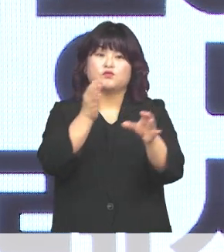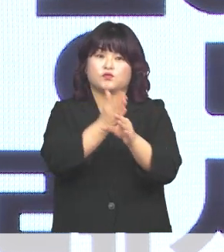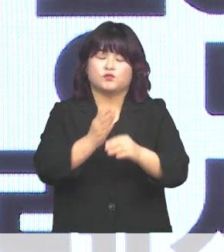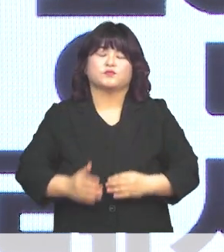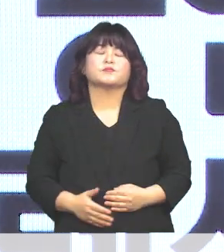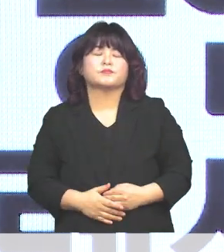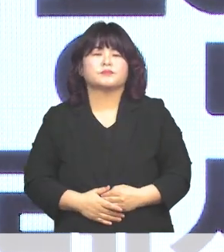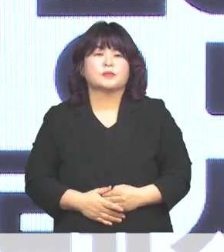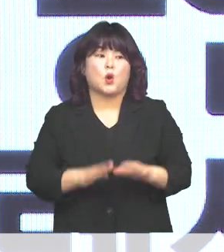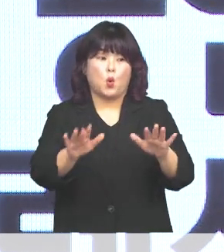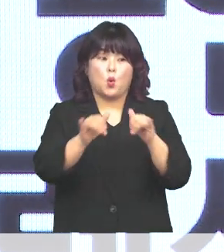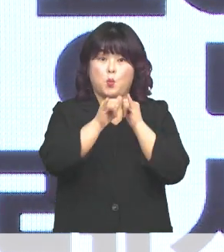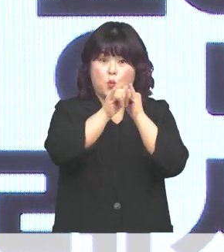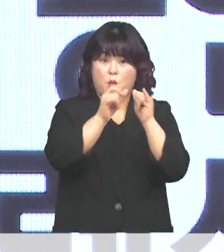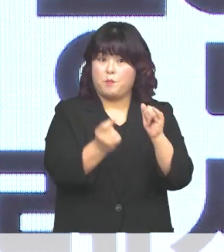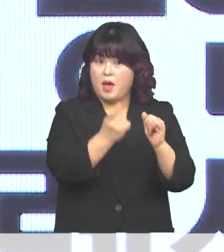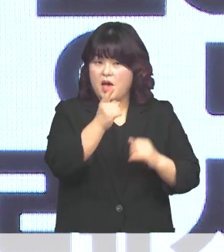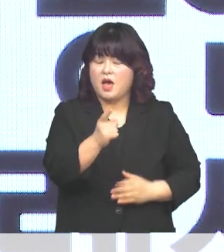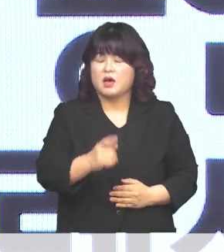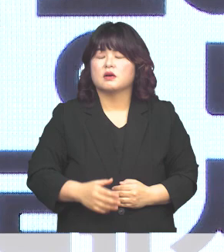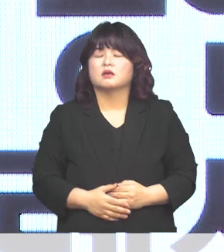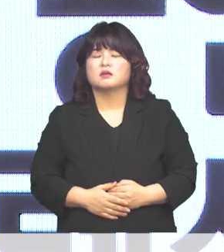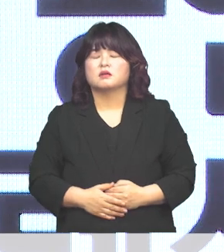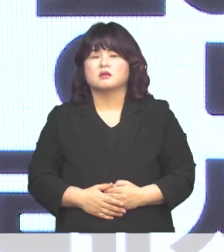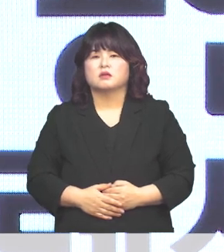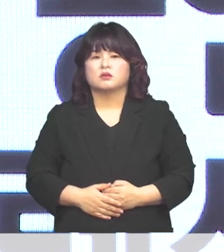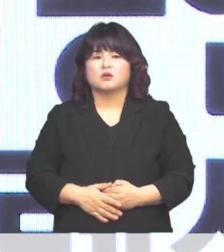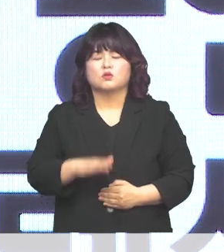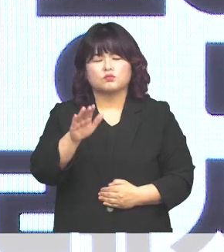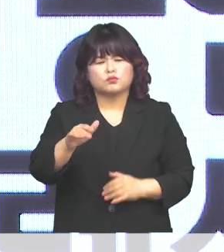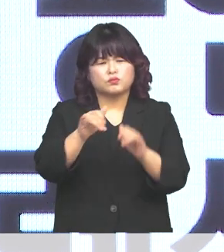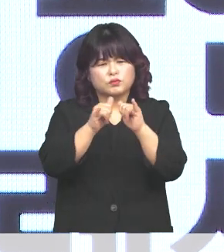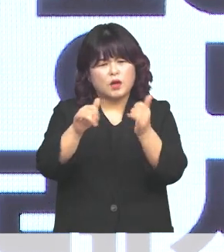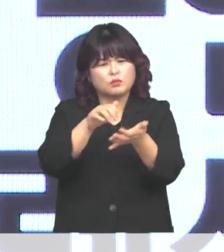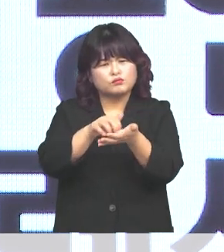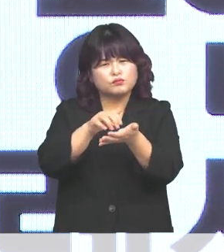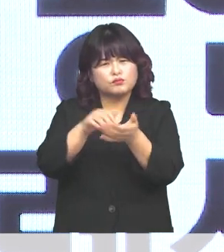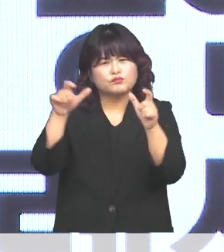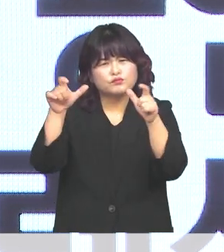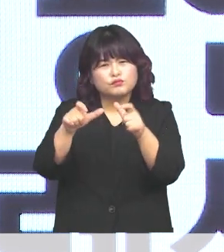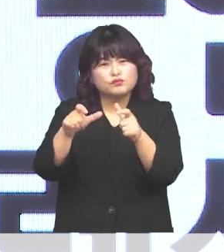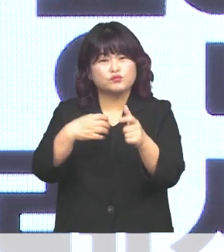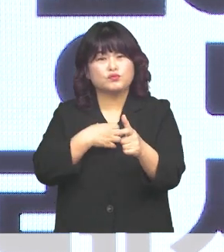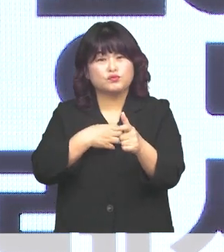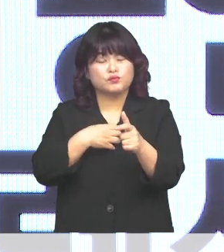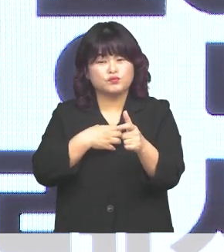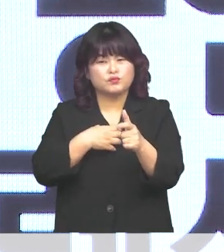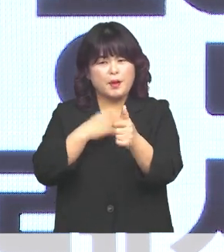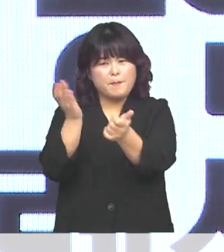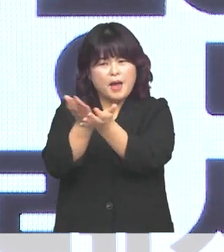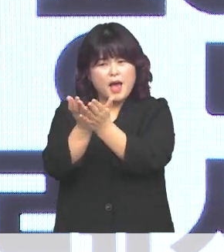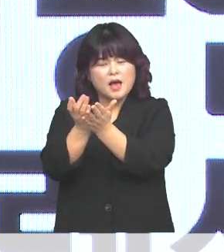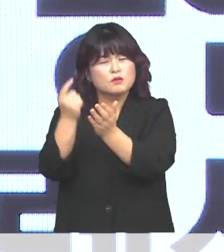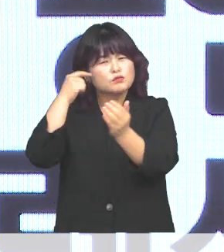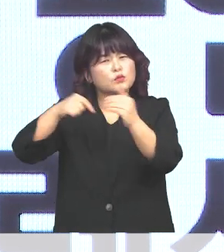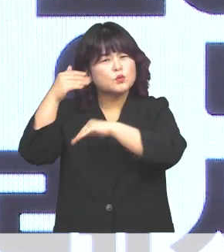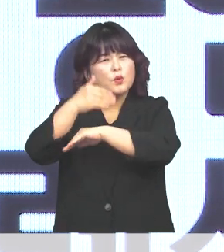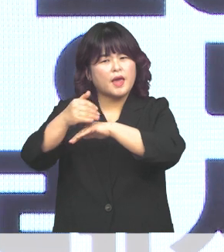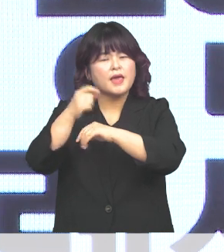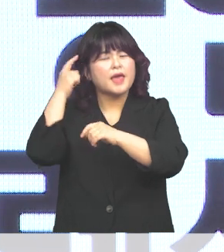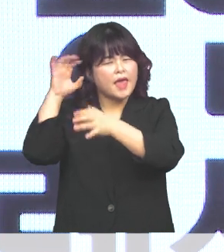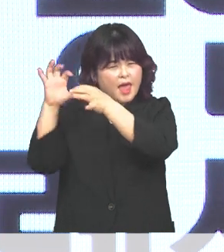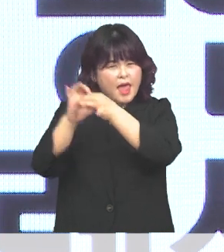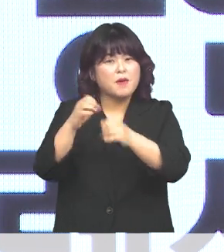주고 있습니다. 오늘 수상을 계기로 우리 인구 위기 상황에 맞는 인구 정책을